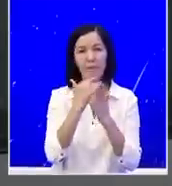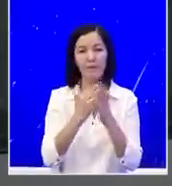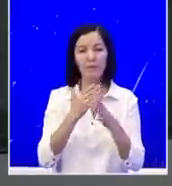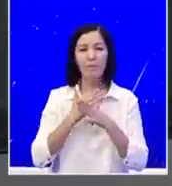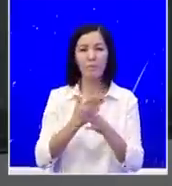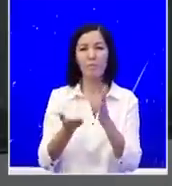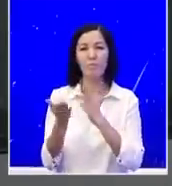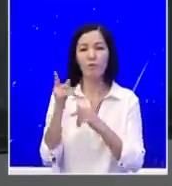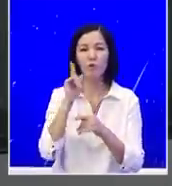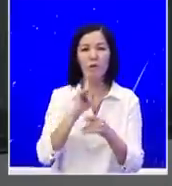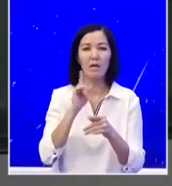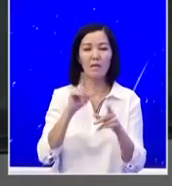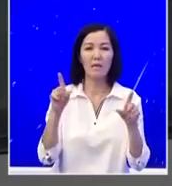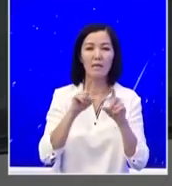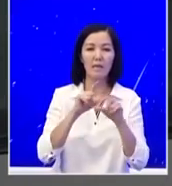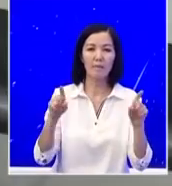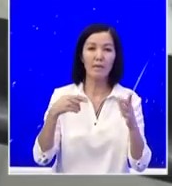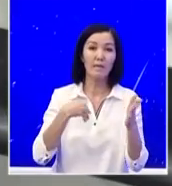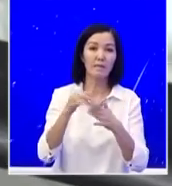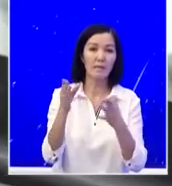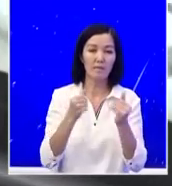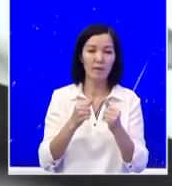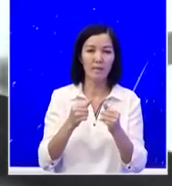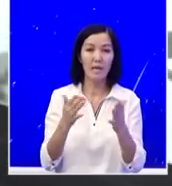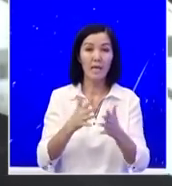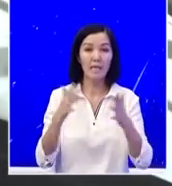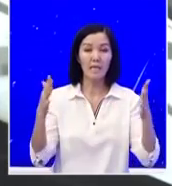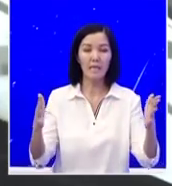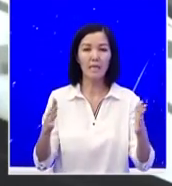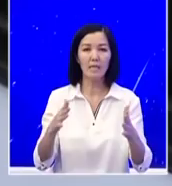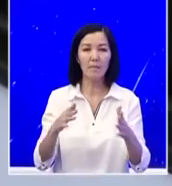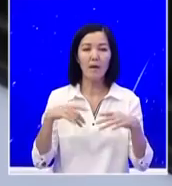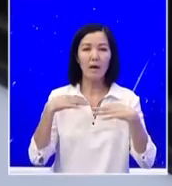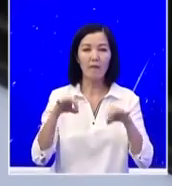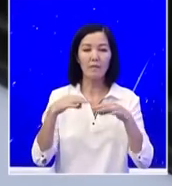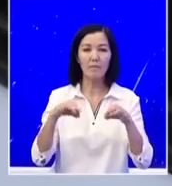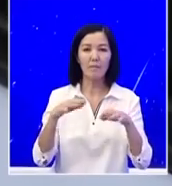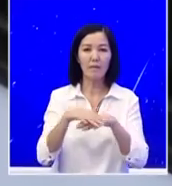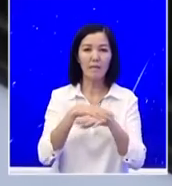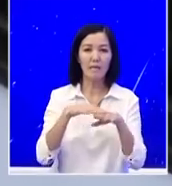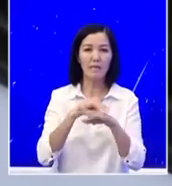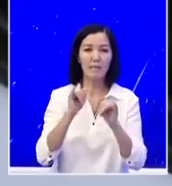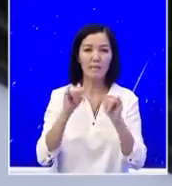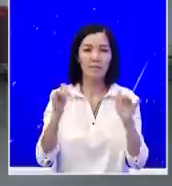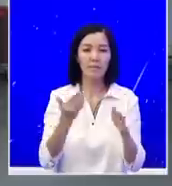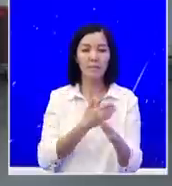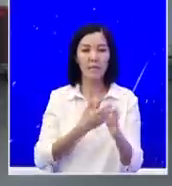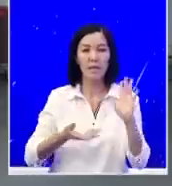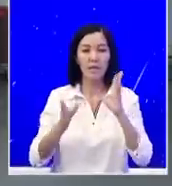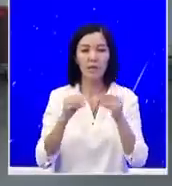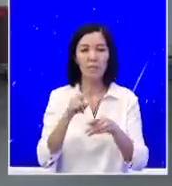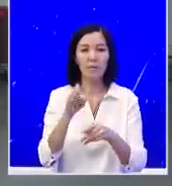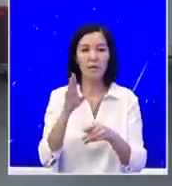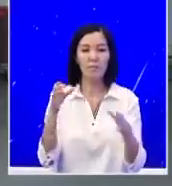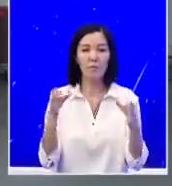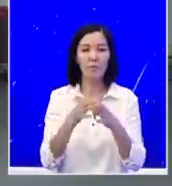бұрын жалғалған ғимаратын сатып алыпты. Енді нысанды кеңейтіп, өңірдегі автомобиль сату нарығын жандандырмақ. Жалпы даму қоры